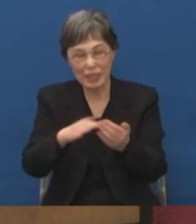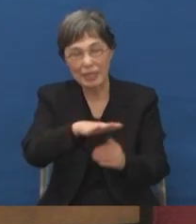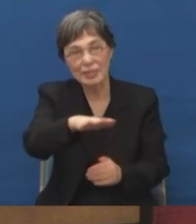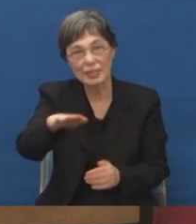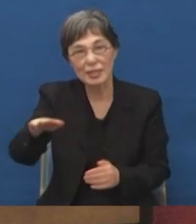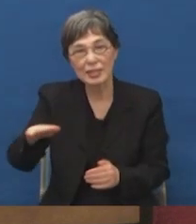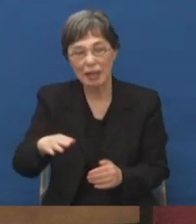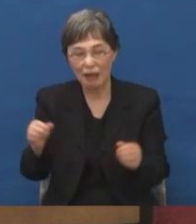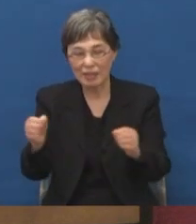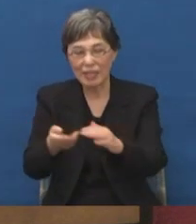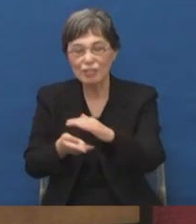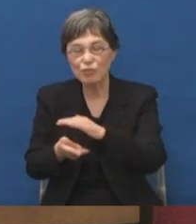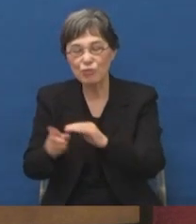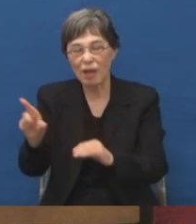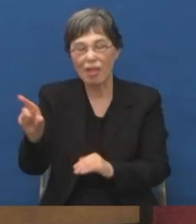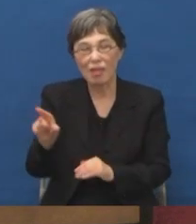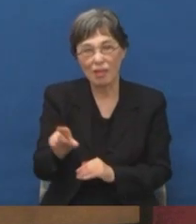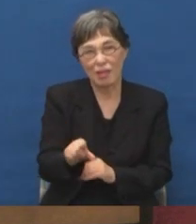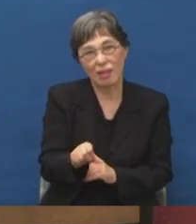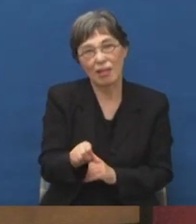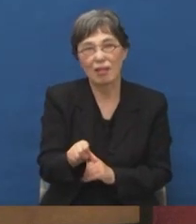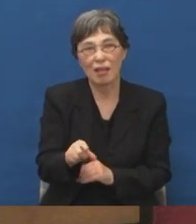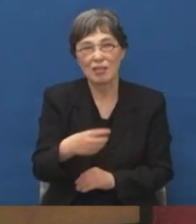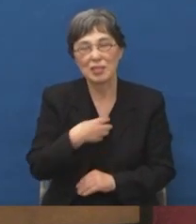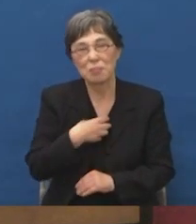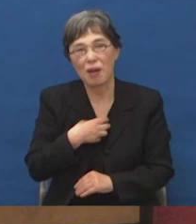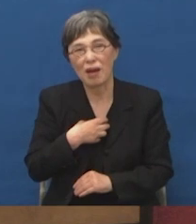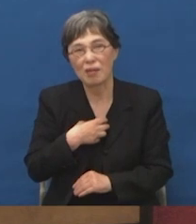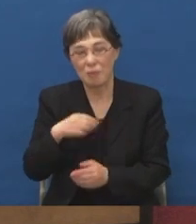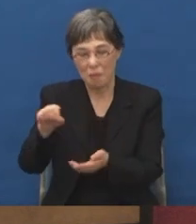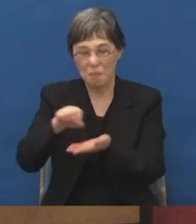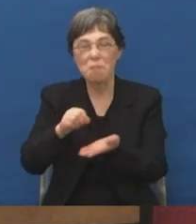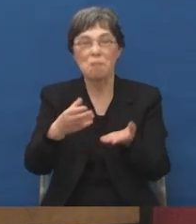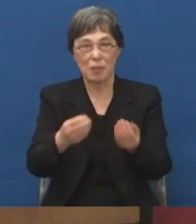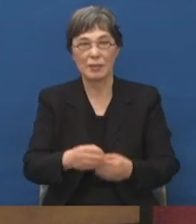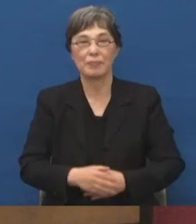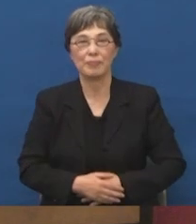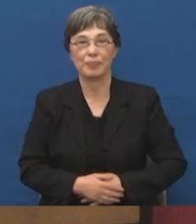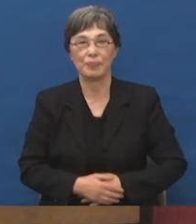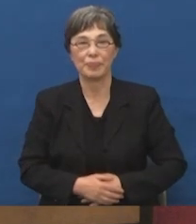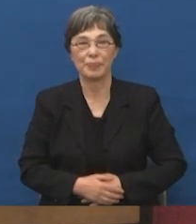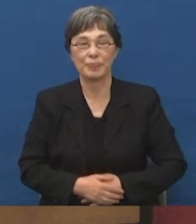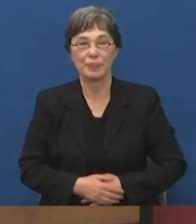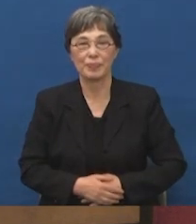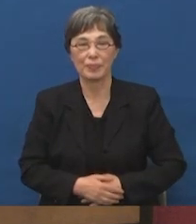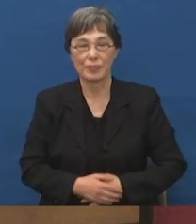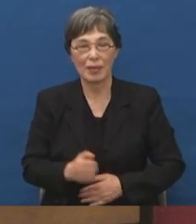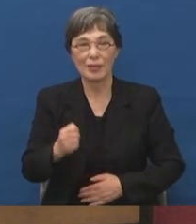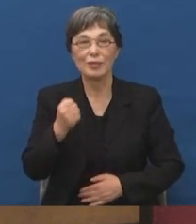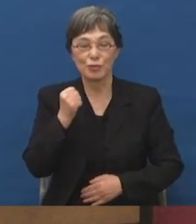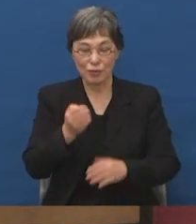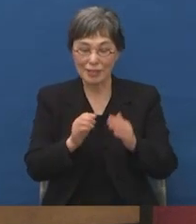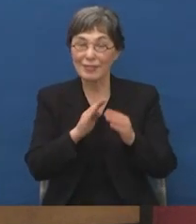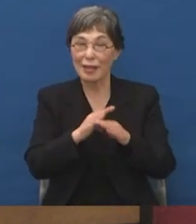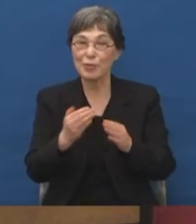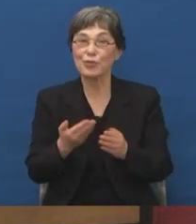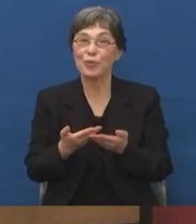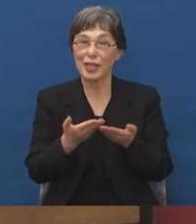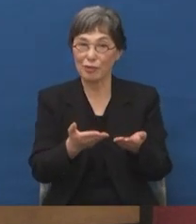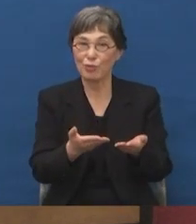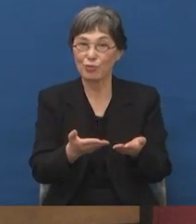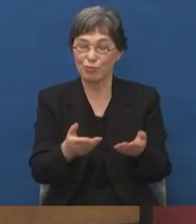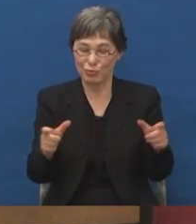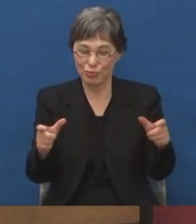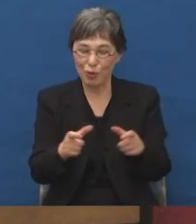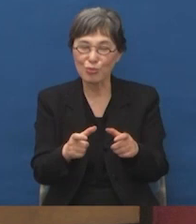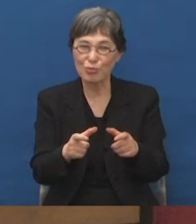短期入所の削減については懸念の声を寄せておられます。宿泊サービスを提供する小規模